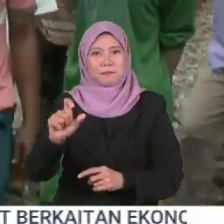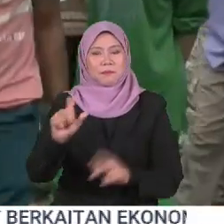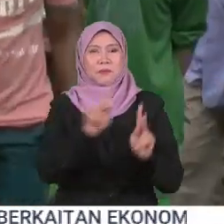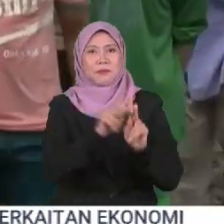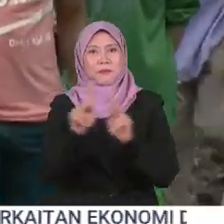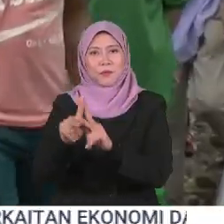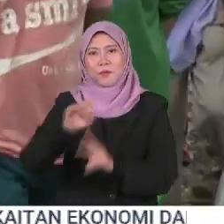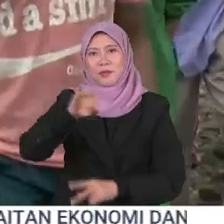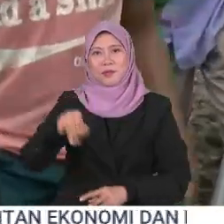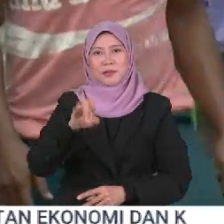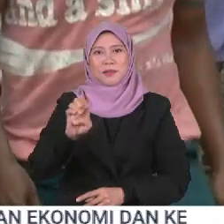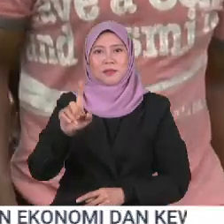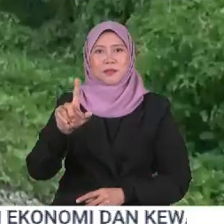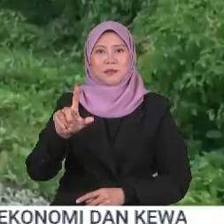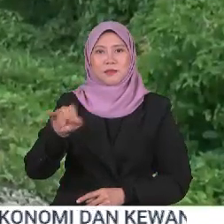Kampung Jelujuk.